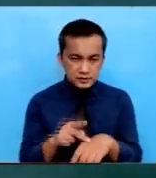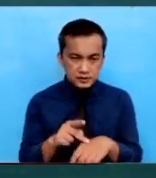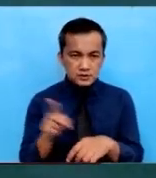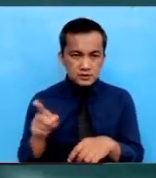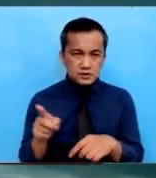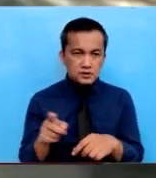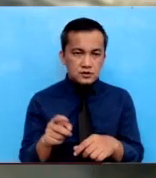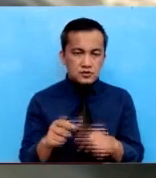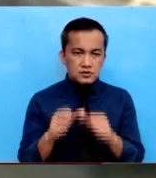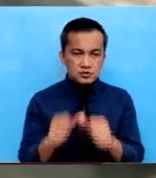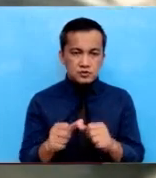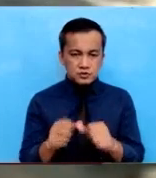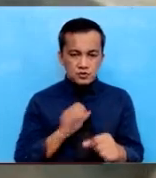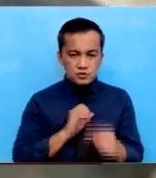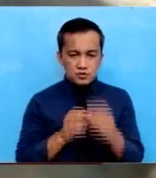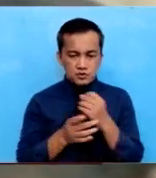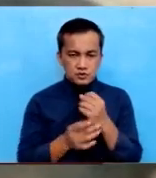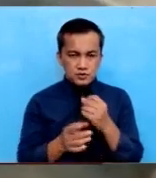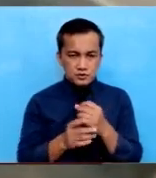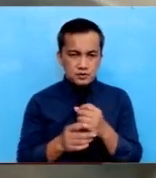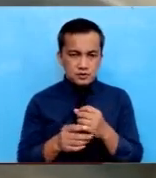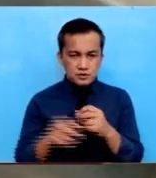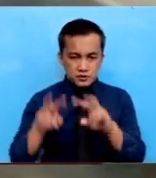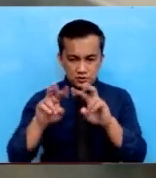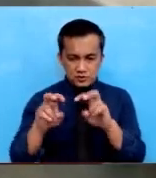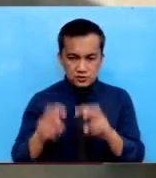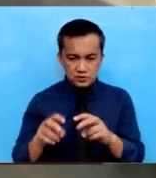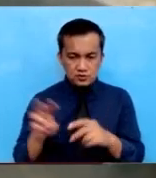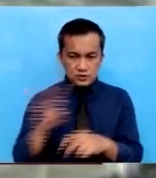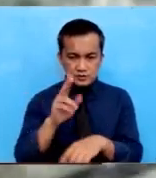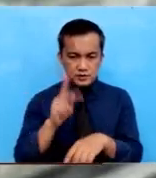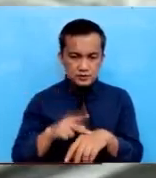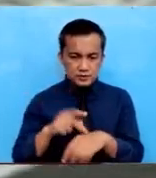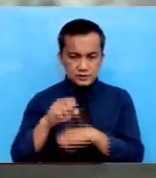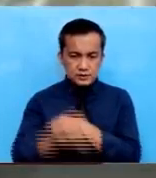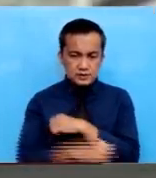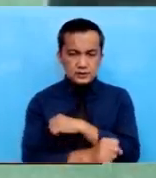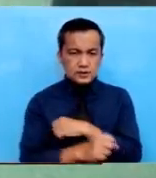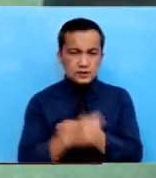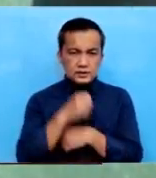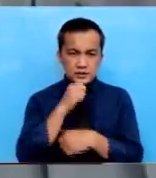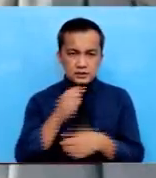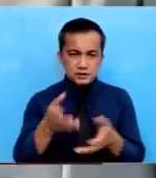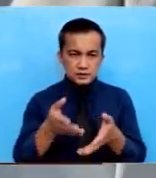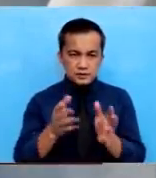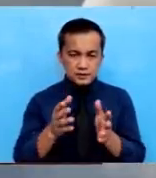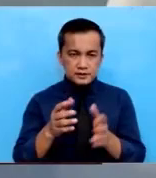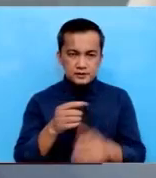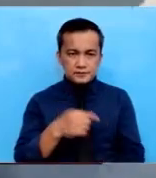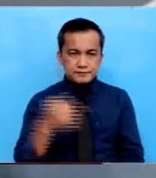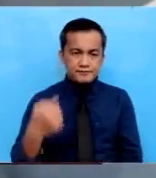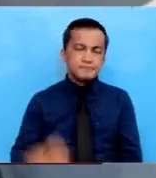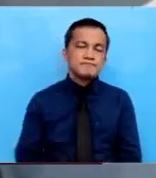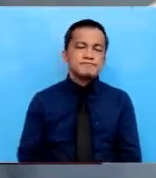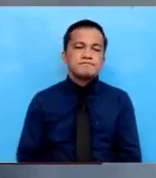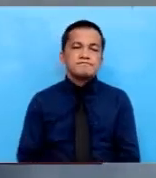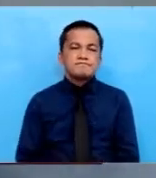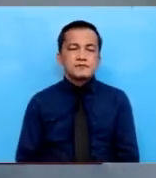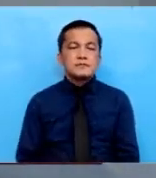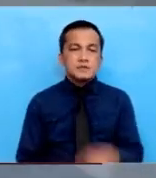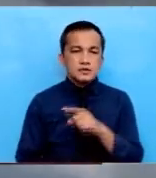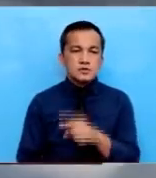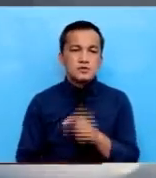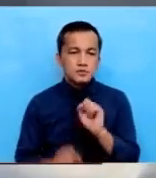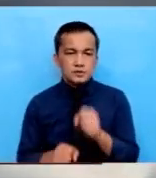nitong oil exploration sa West Philippine Sea dahil hindi raw ito papayagan ng China. Ito rin daw ang posibleng